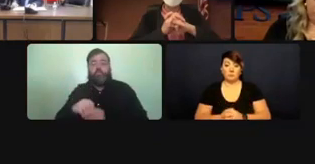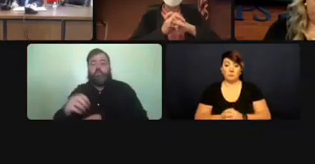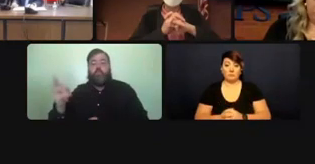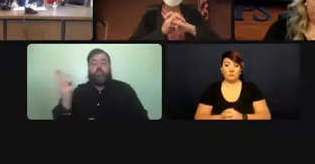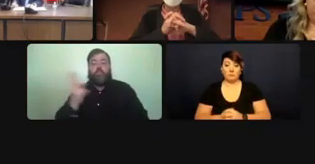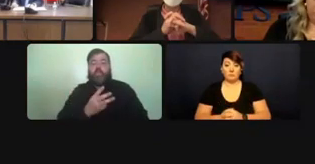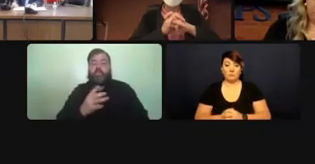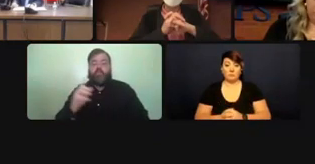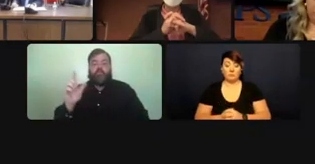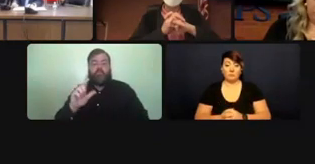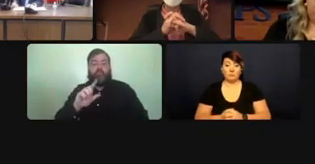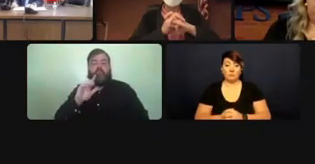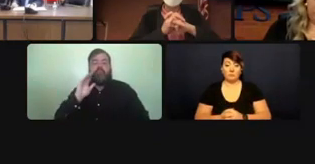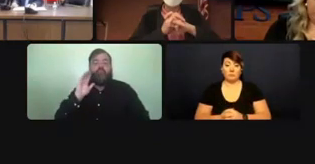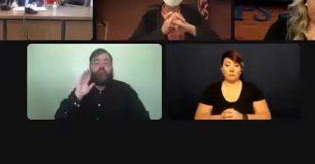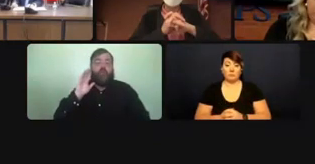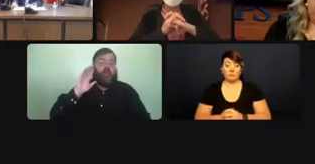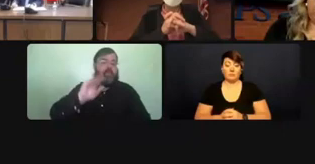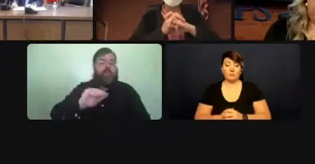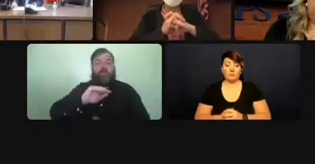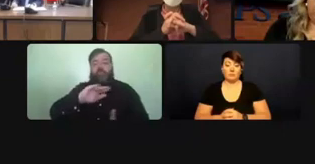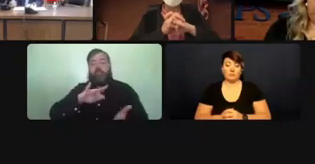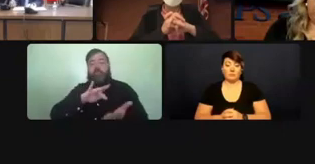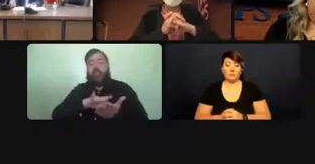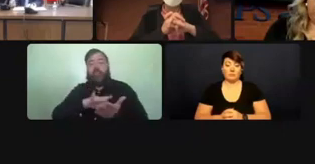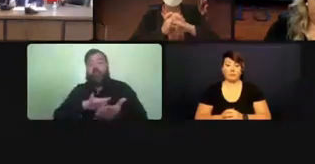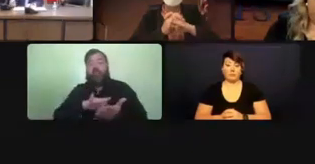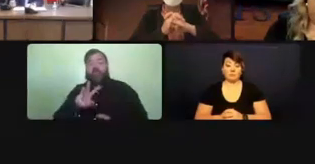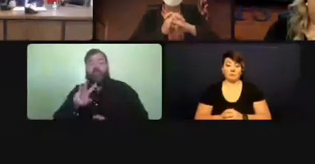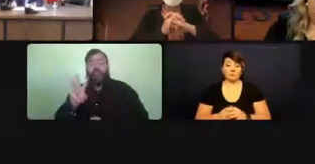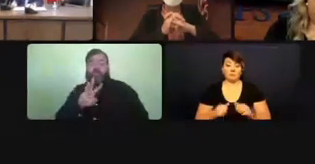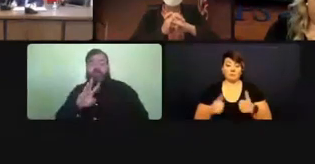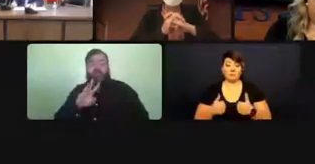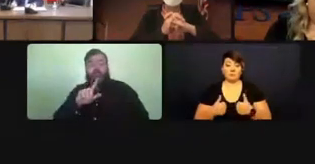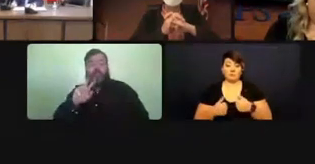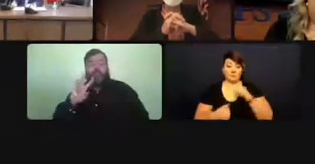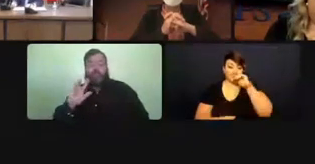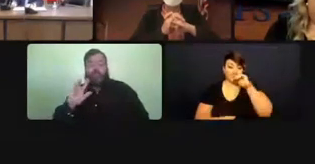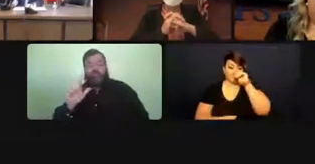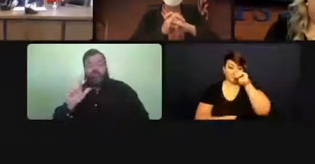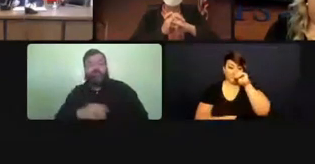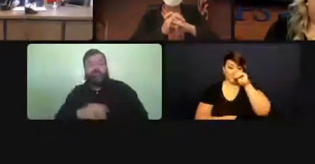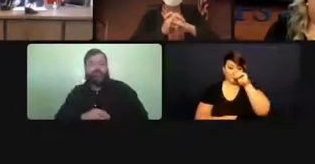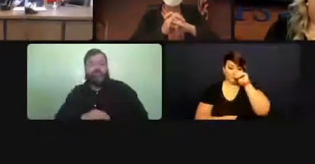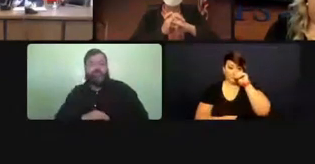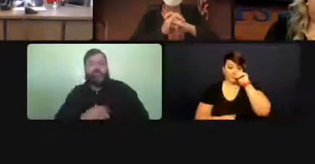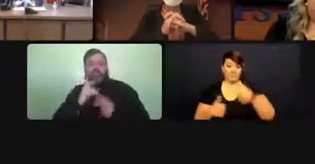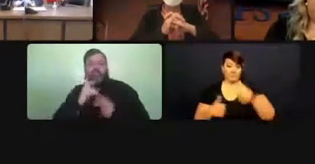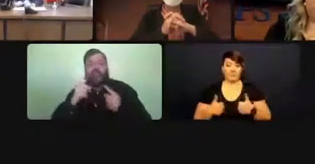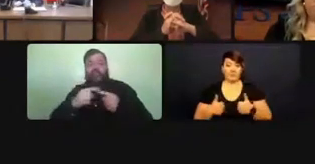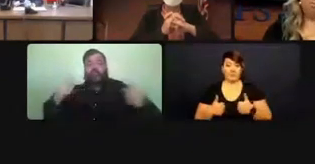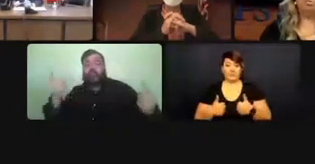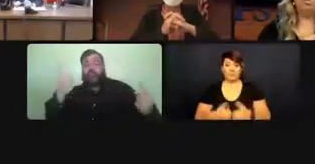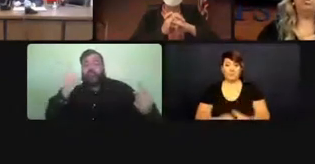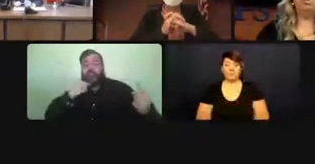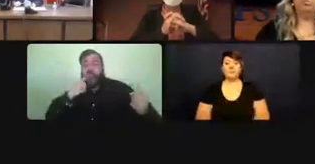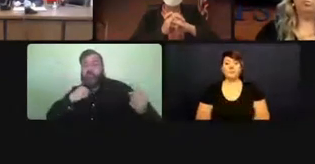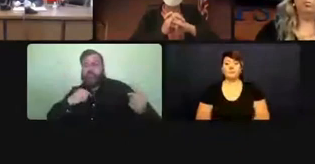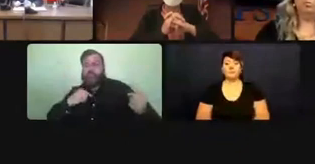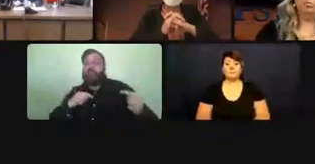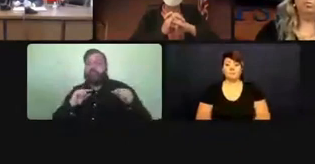ili tuweze kujenga shule yetu mpya ya kati. Na kama unavyoweza